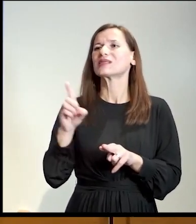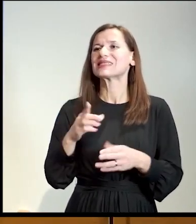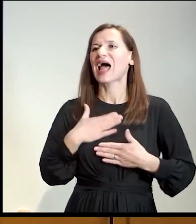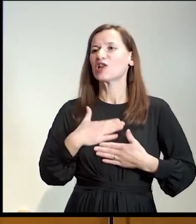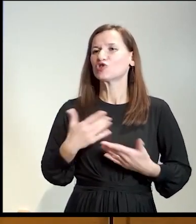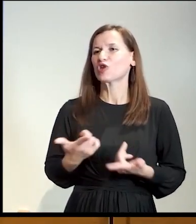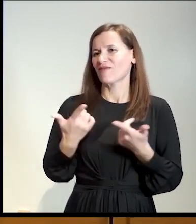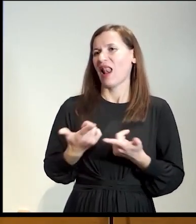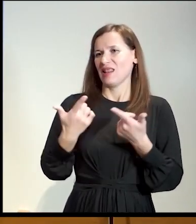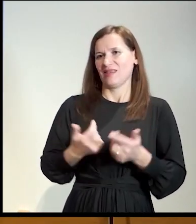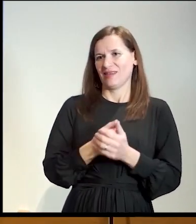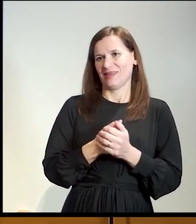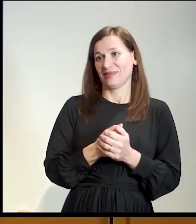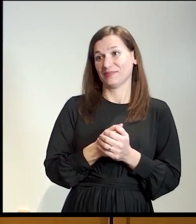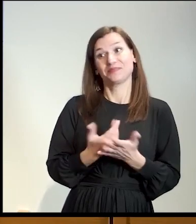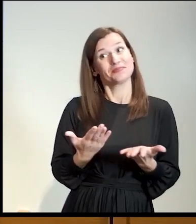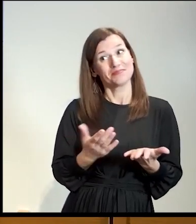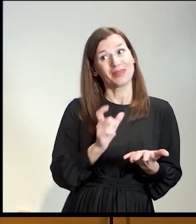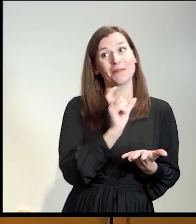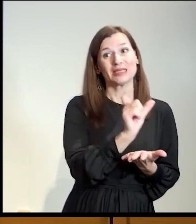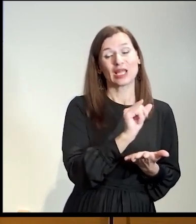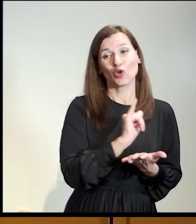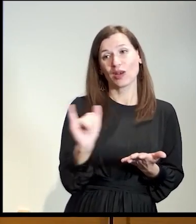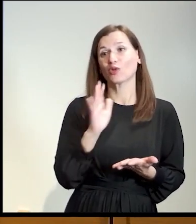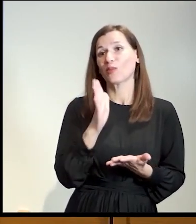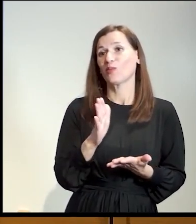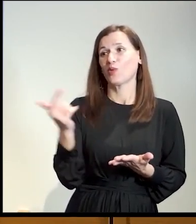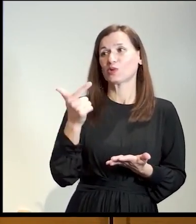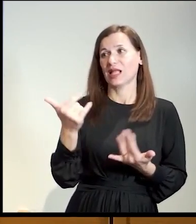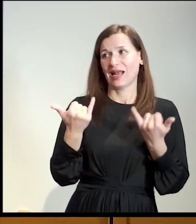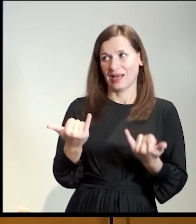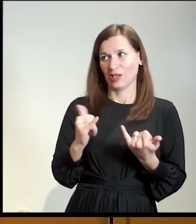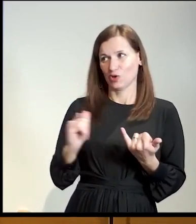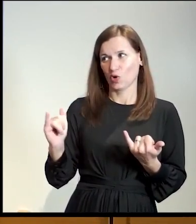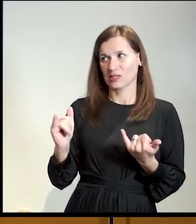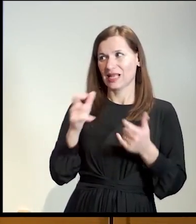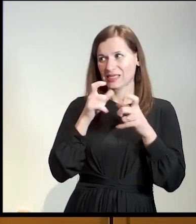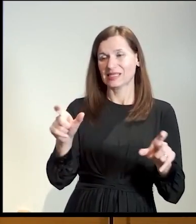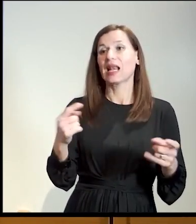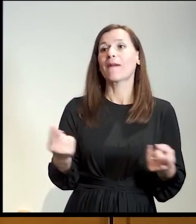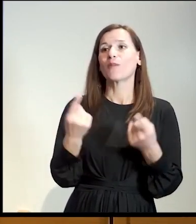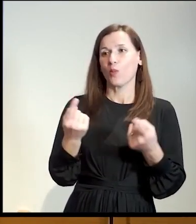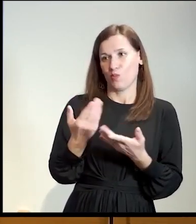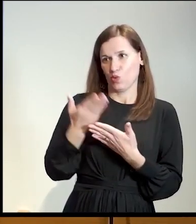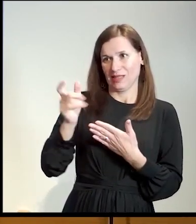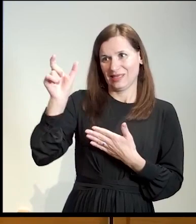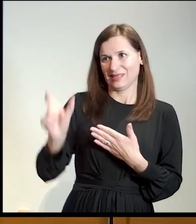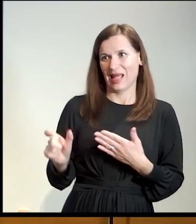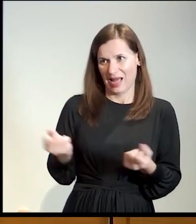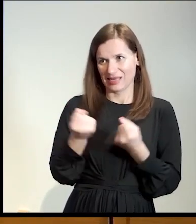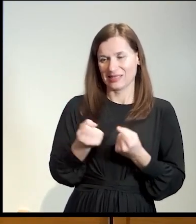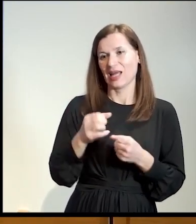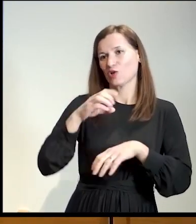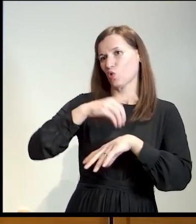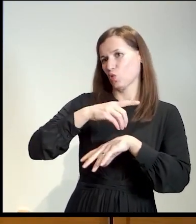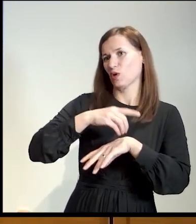Dame in gospodje, besedo leta bosta letos razglasila pobudnica akcije doktorica Simona